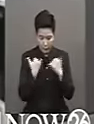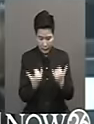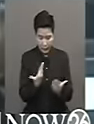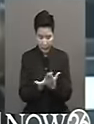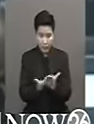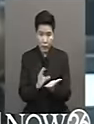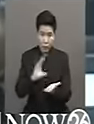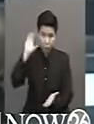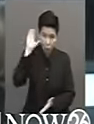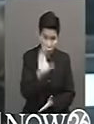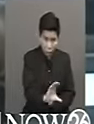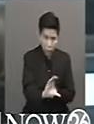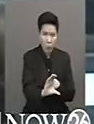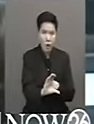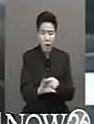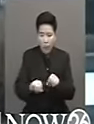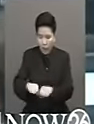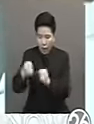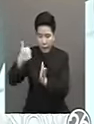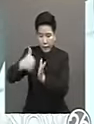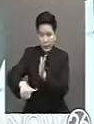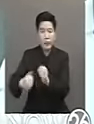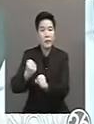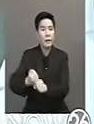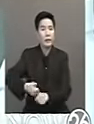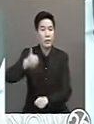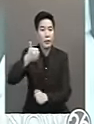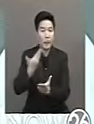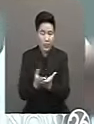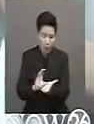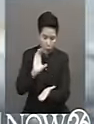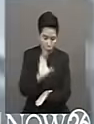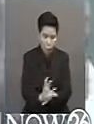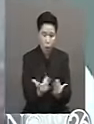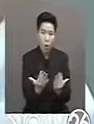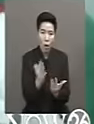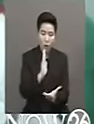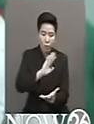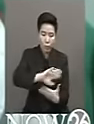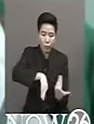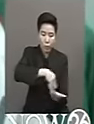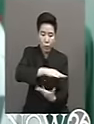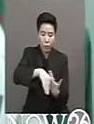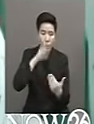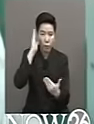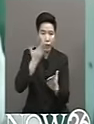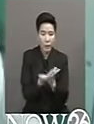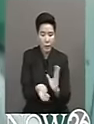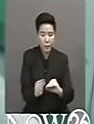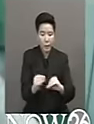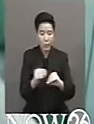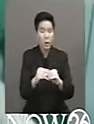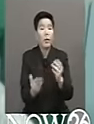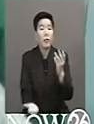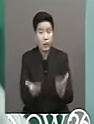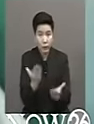เงินลงทุนไปหักภาษีรายจ่ายประจำปีได้ส่วนเงินลงทุนก็หวังผลตอบแทนในระยะยาวซึ่งก็ขึ้นกับ